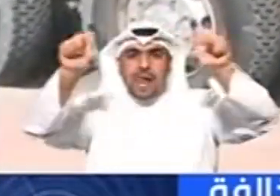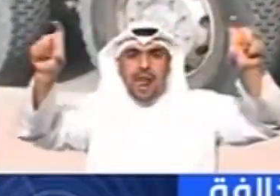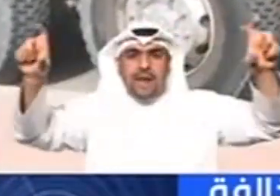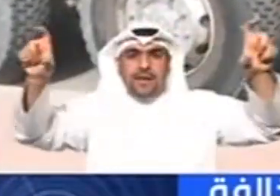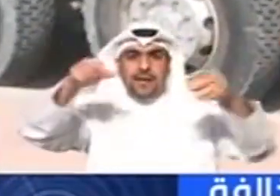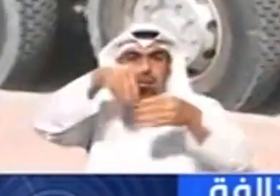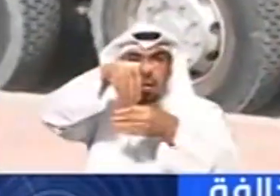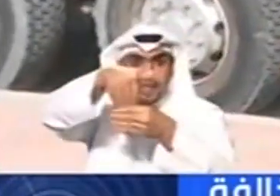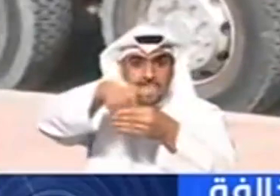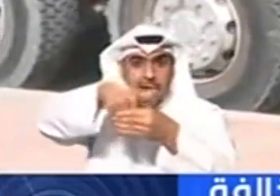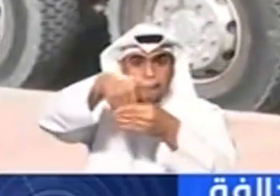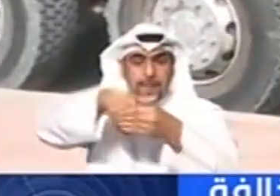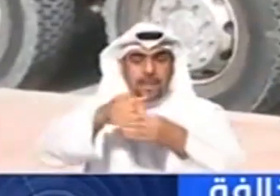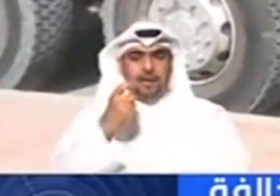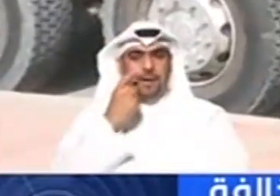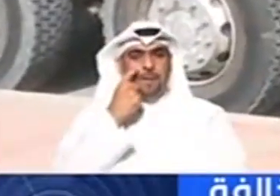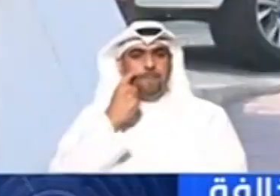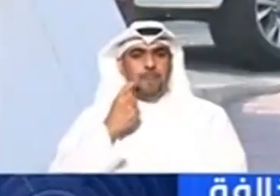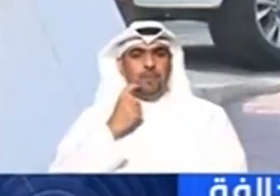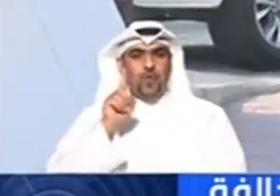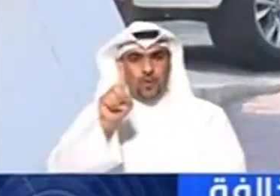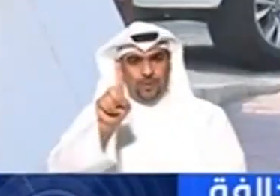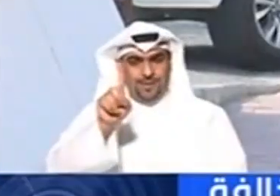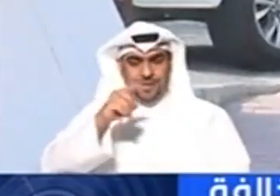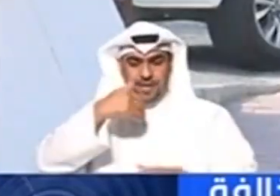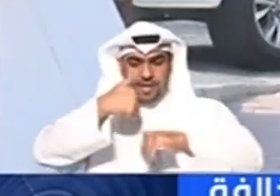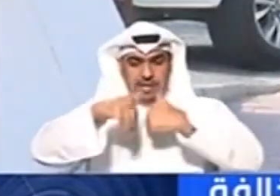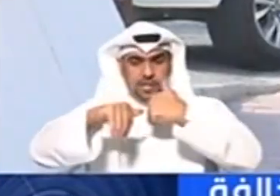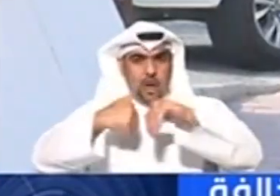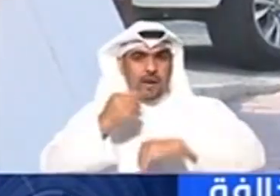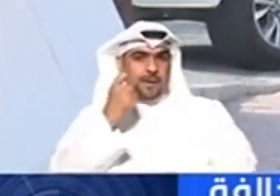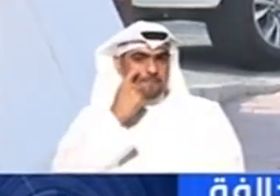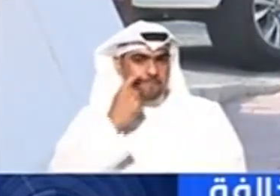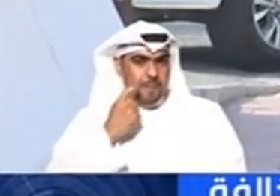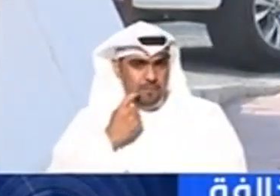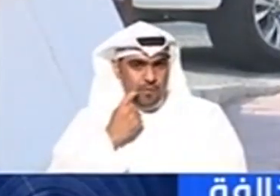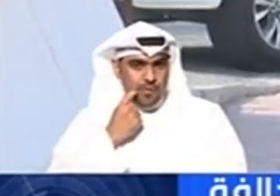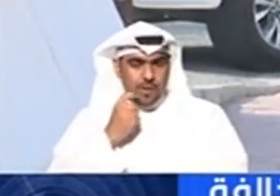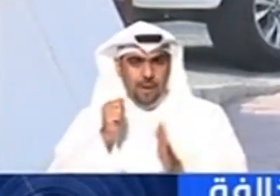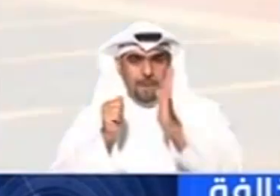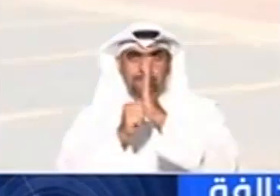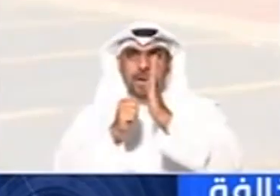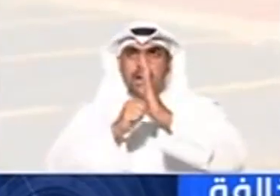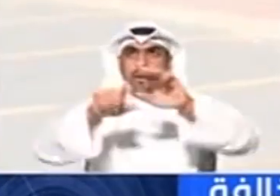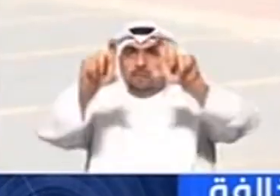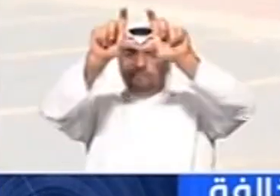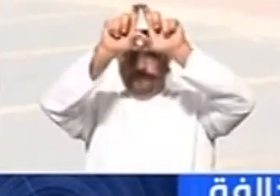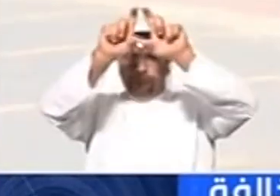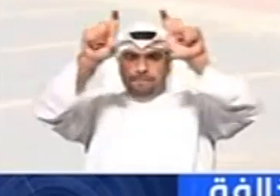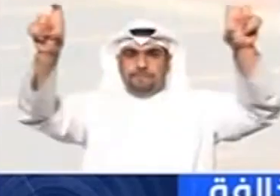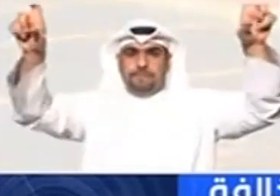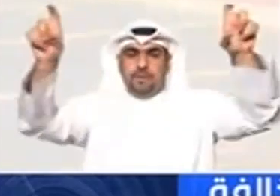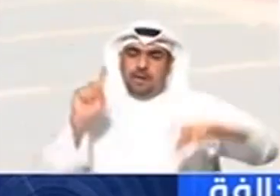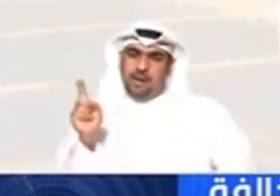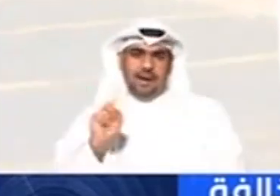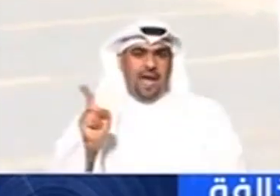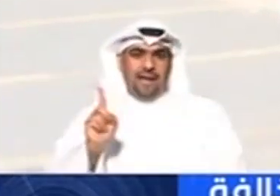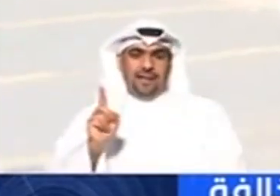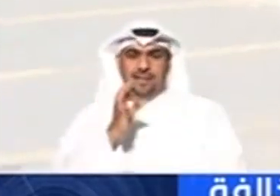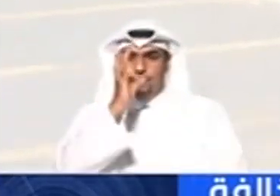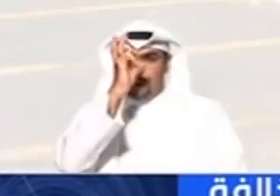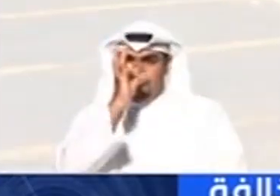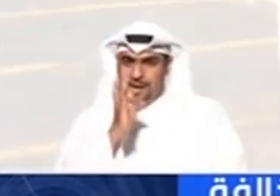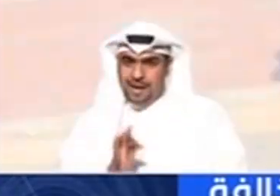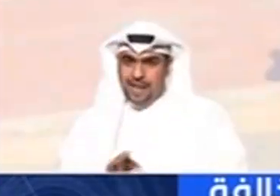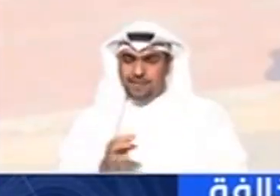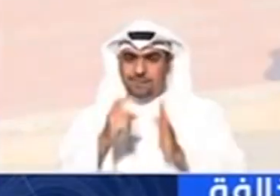يؤكد تطبيق القانون على كل من يخالف القانون والقرارات الانتخابية بهدف أن يكون العرس الديمقراطي انتخابات